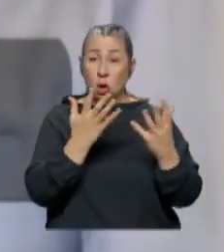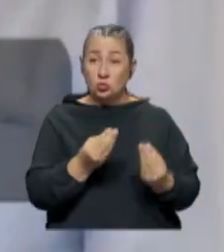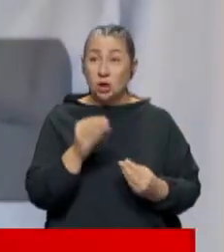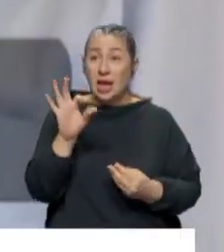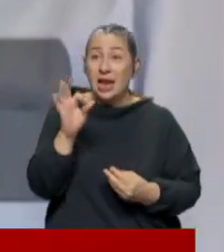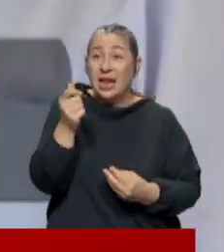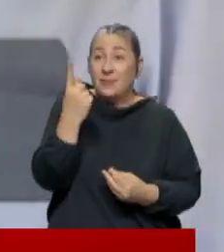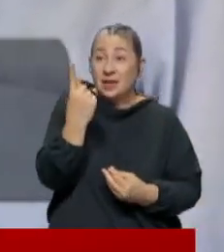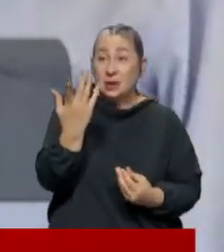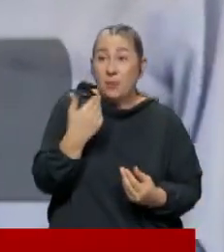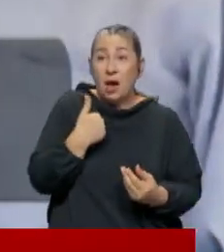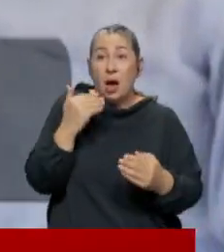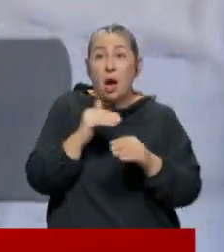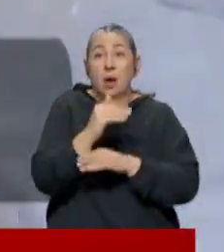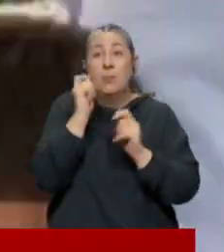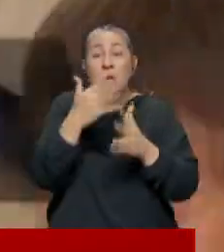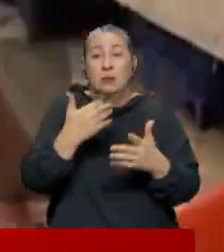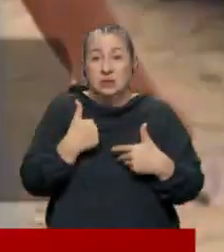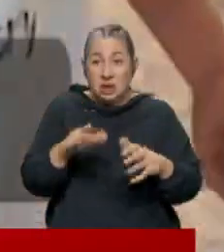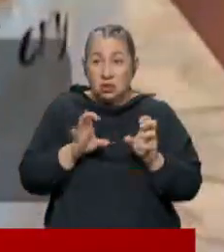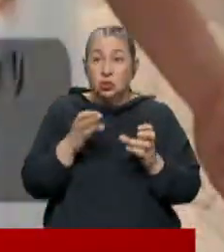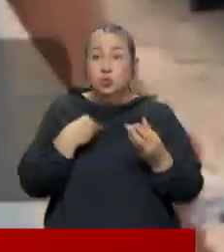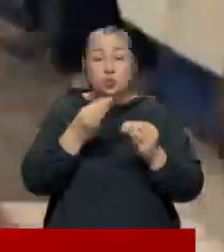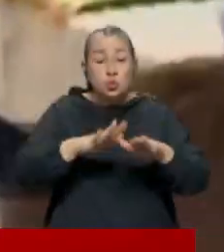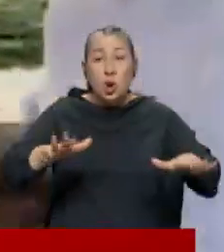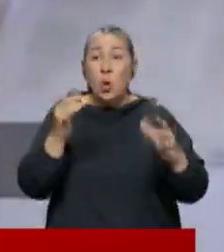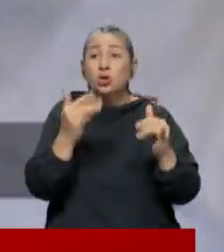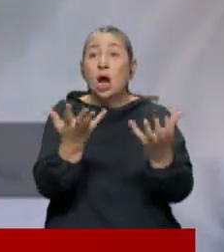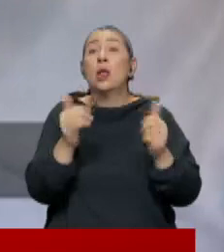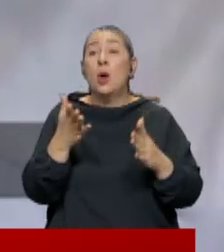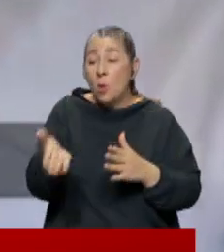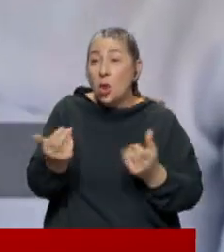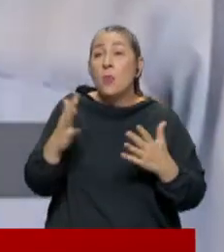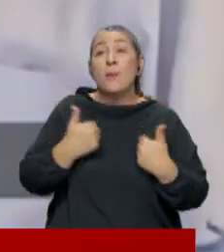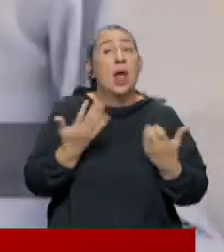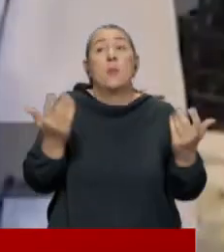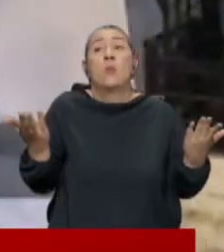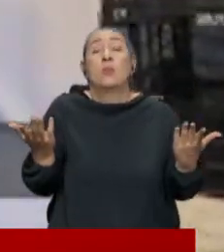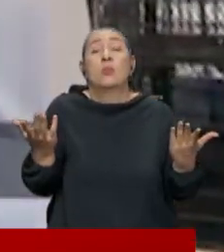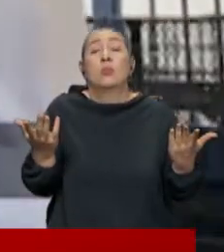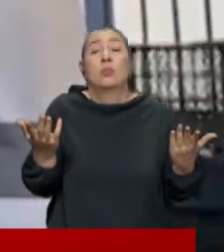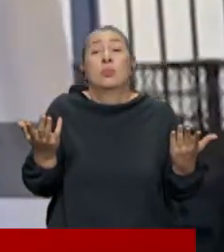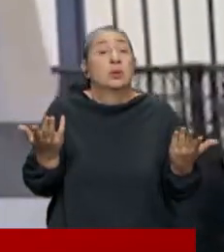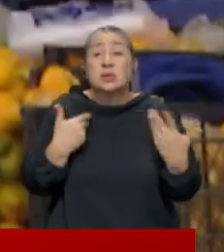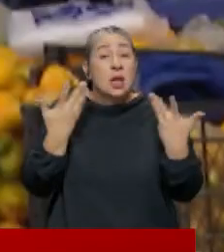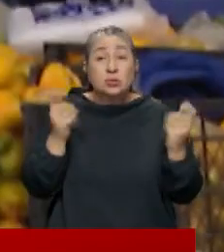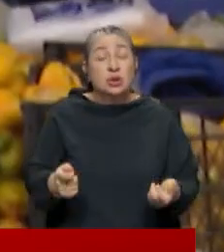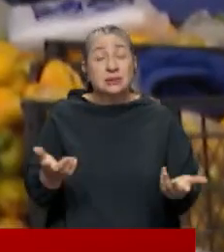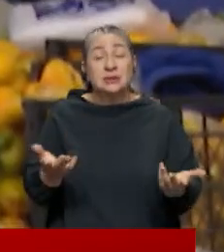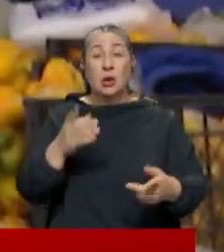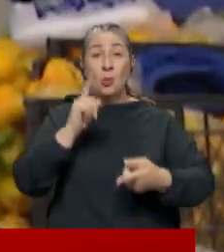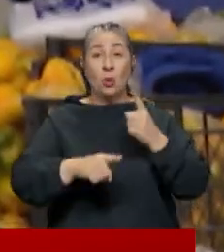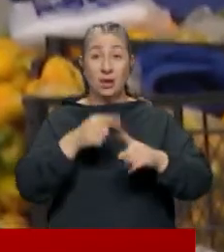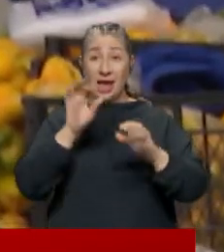50 TL bir tanesi. Ben hayat pahalı bizi de etkiledi. Çocuklar oyuncak alamıyor. Bu alamıyor, ben alamıyorum. Nasılsın, ne yapacağız?